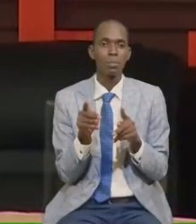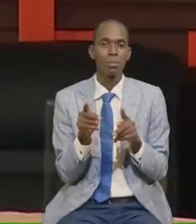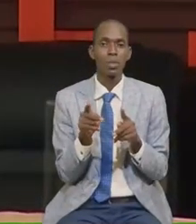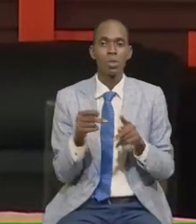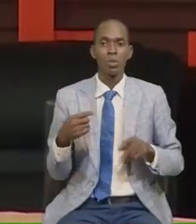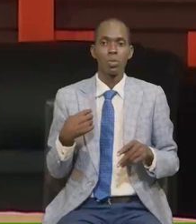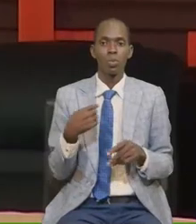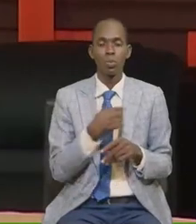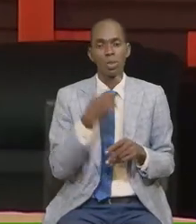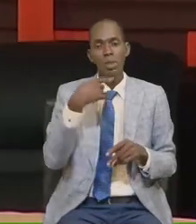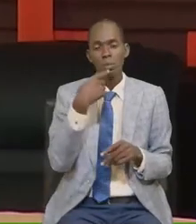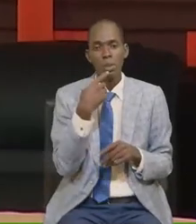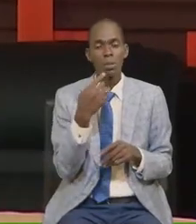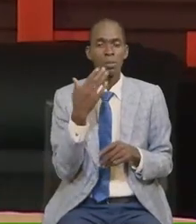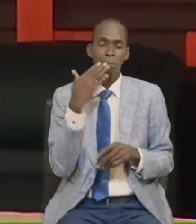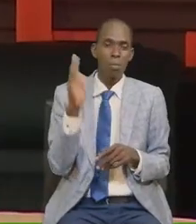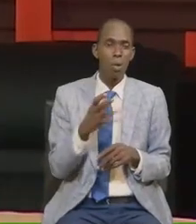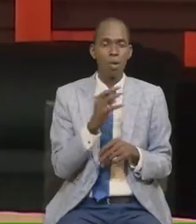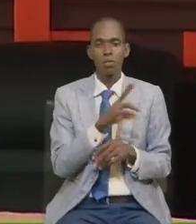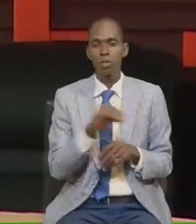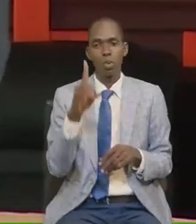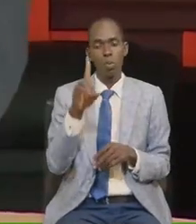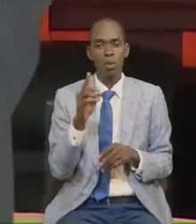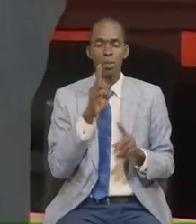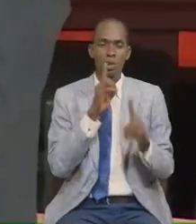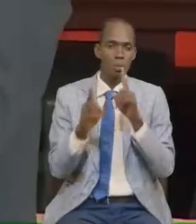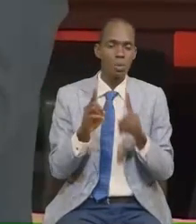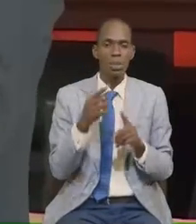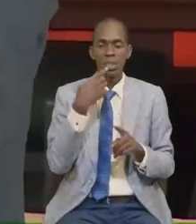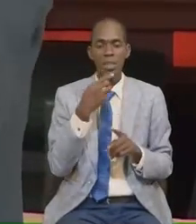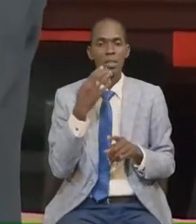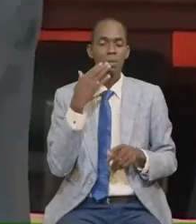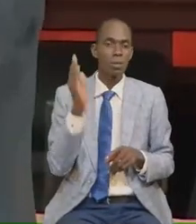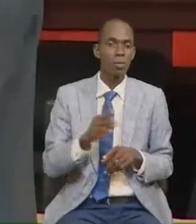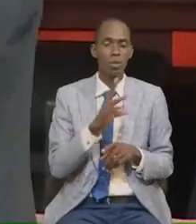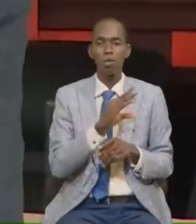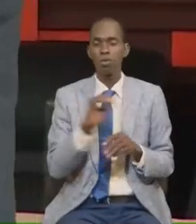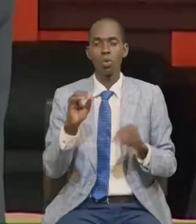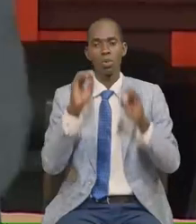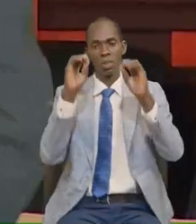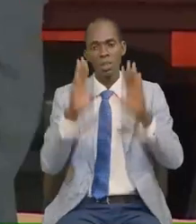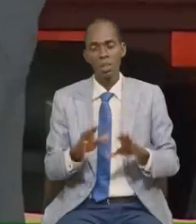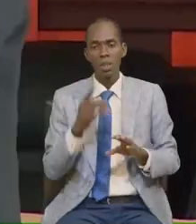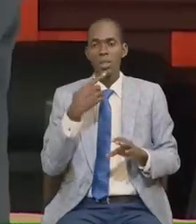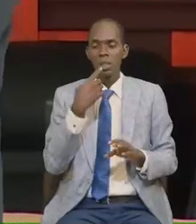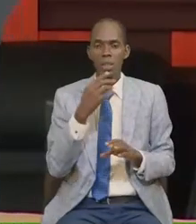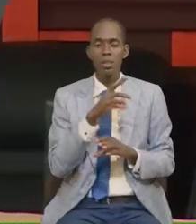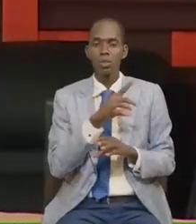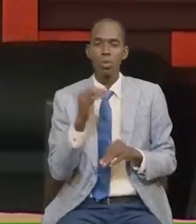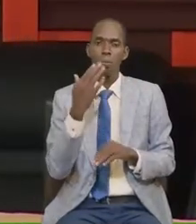ne devons me dire d'aucun enseignant nous devons me dire d'aucun directeur nous devons me dire